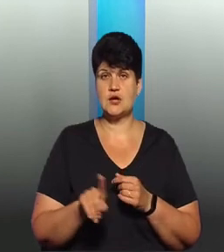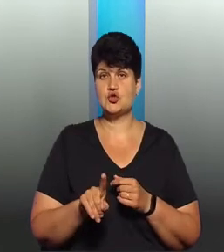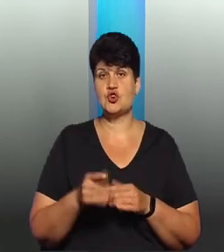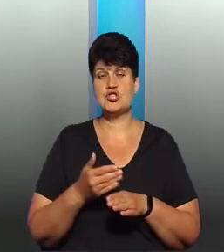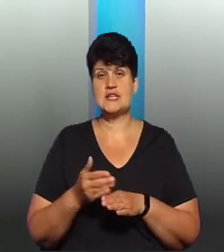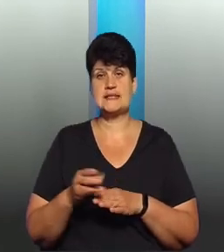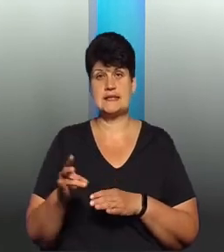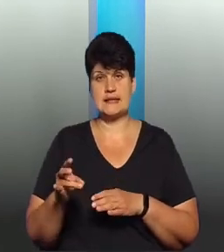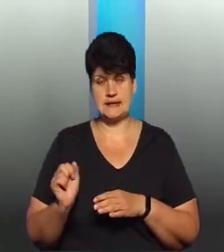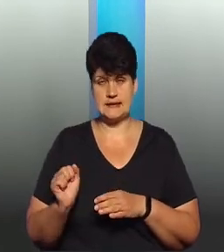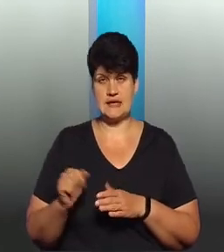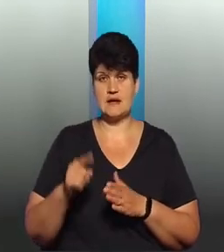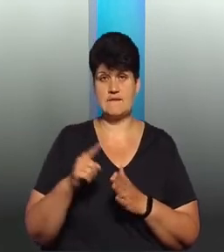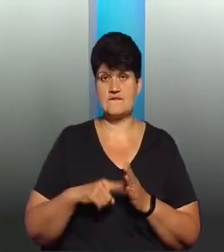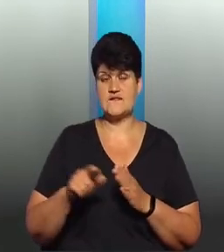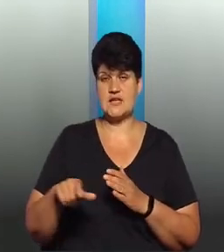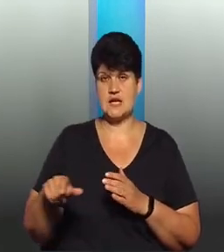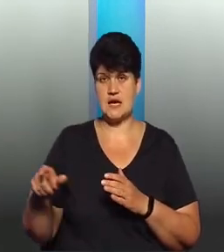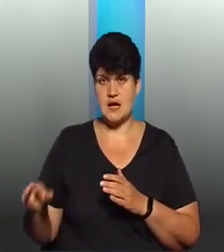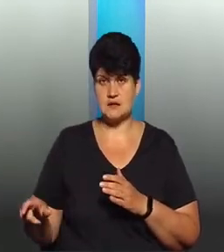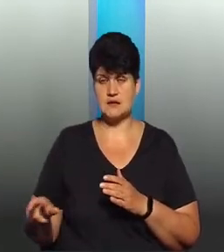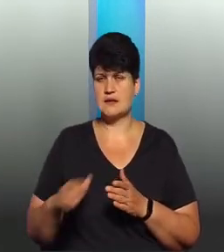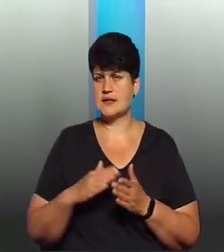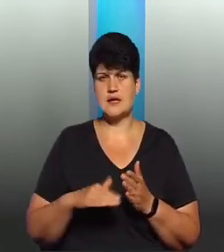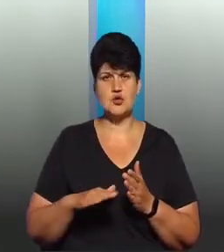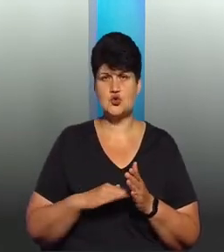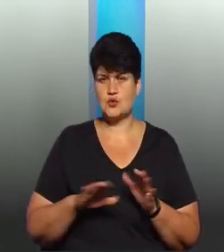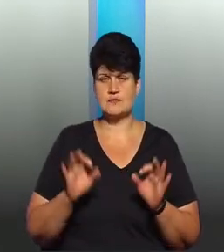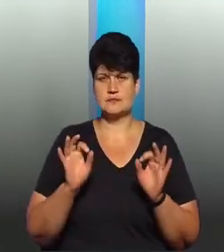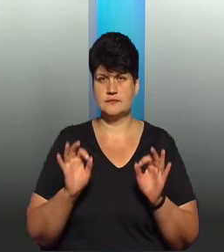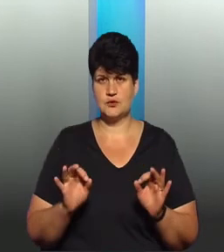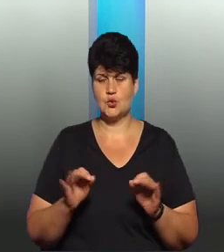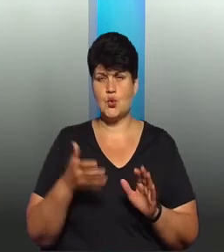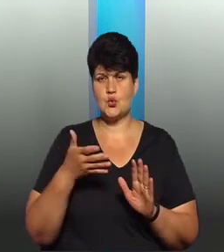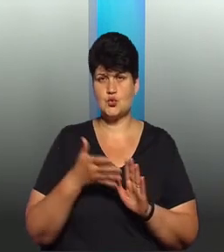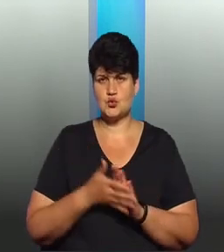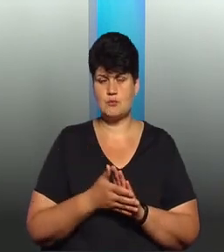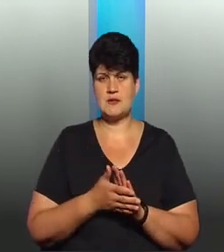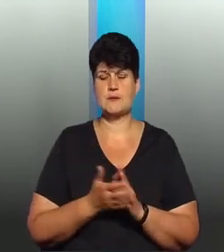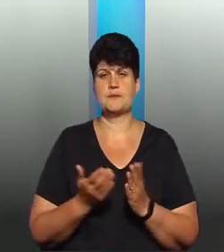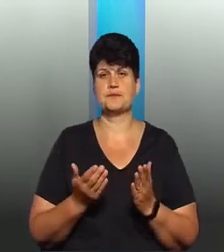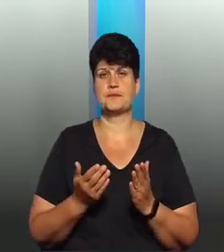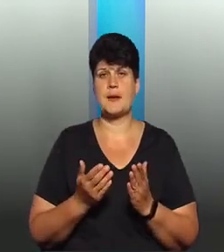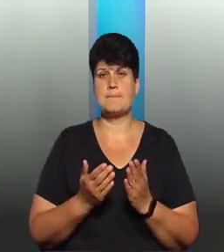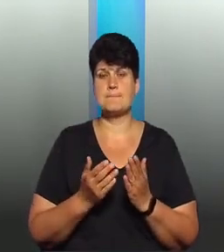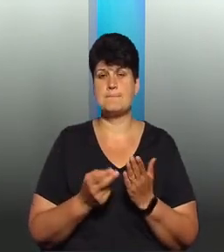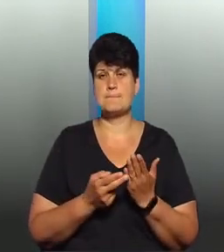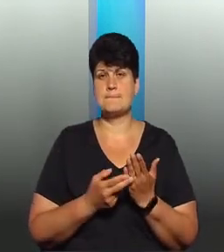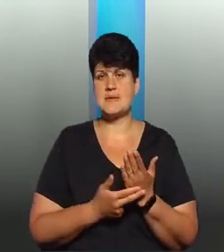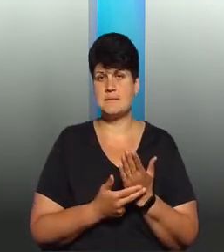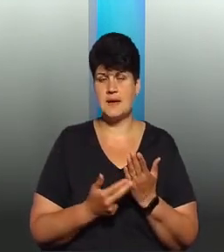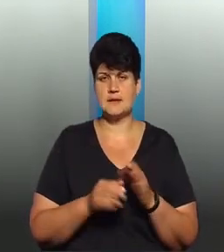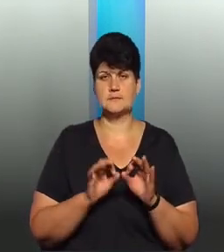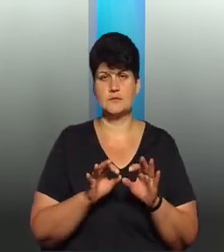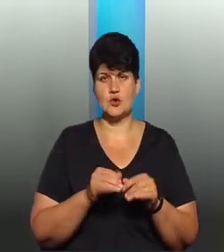вірян, вони не зовсім вірно розуміють деякі біблійні пророцтва, які стосуються останніх часів, зокрема, читаючи